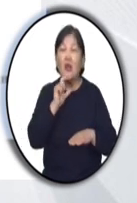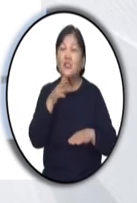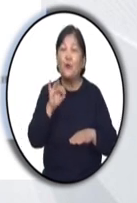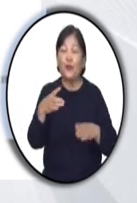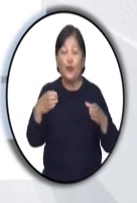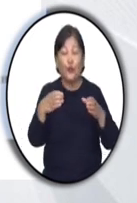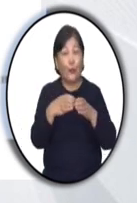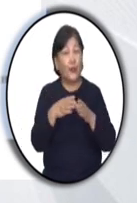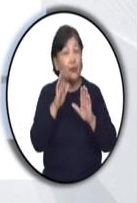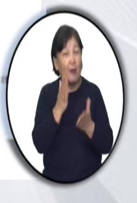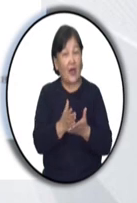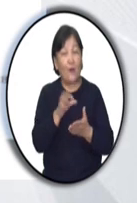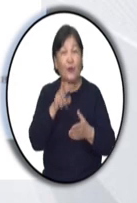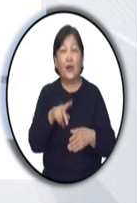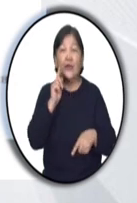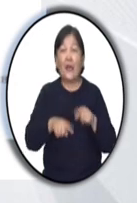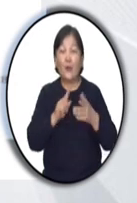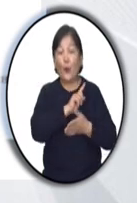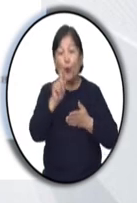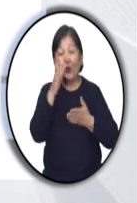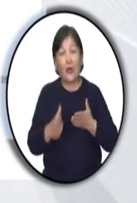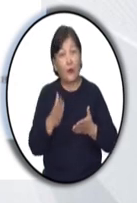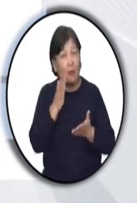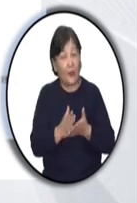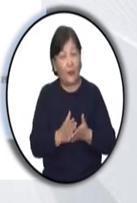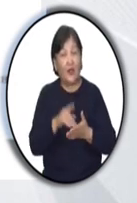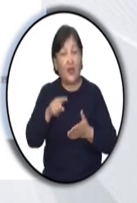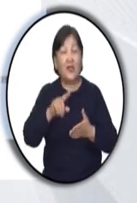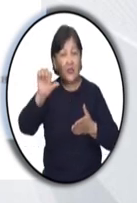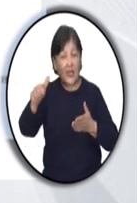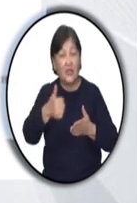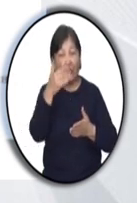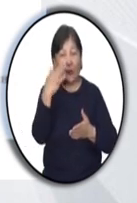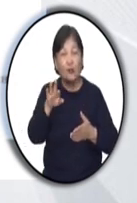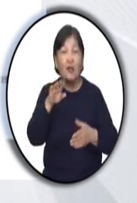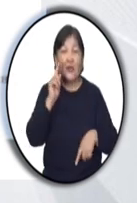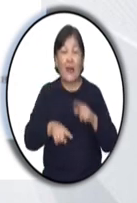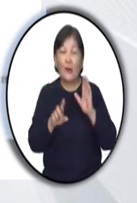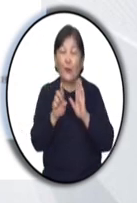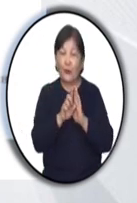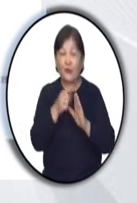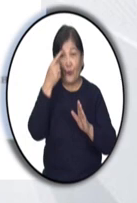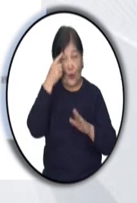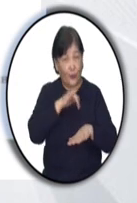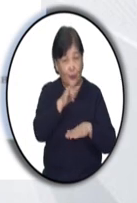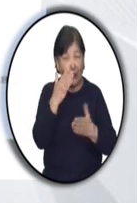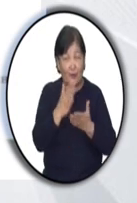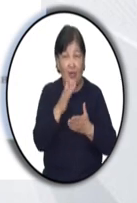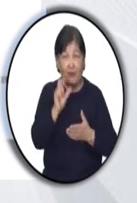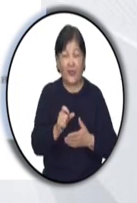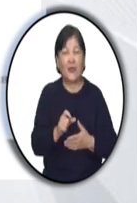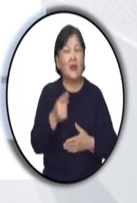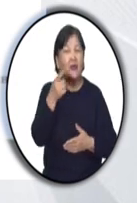экспортын бүтээгдэхүүний төвлөрөл ингэж их байгаад байвал ямар үр дагаврууд үүсэх вэ? За энэ үр дагавруудыг бид нар засаж сайжруулахын тулд бас